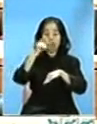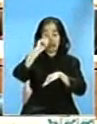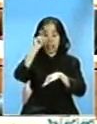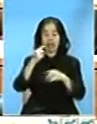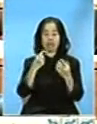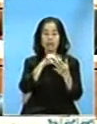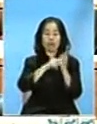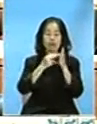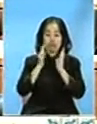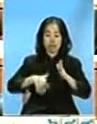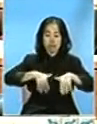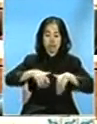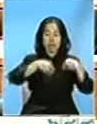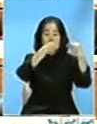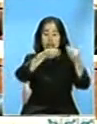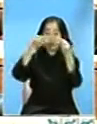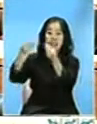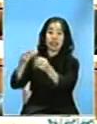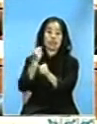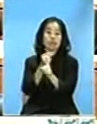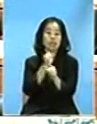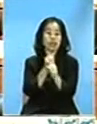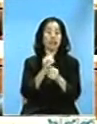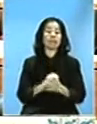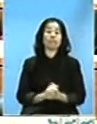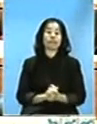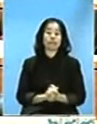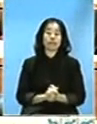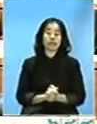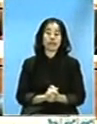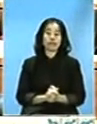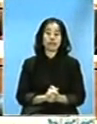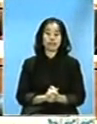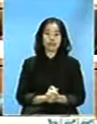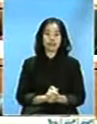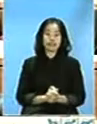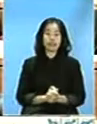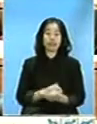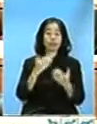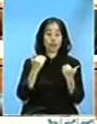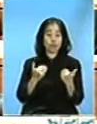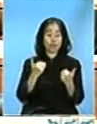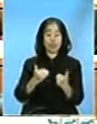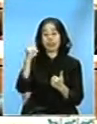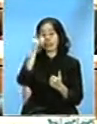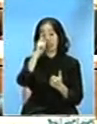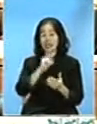ชนโดยหลักการครับท่านประธานที่เคารพครับวันนี้เราปฏิเสธไม่